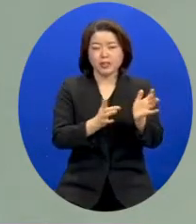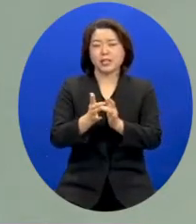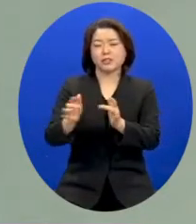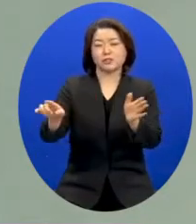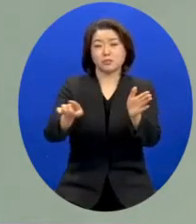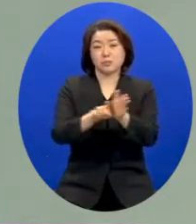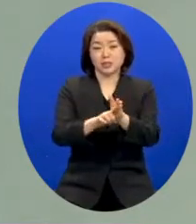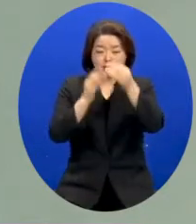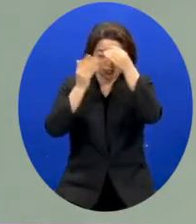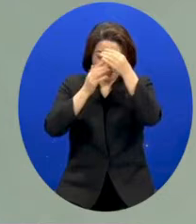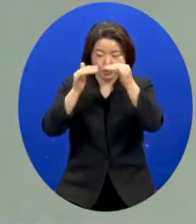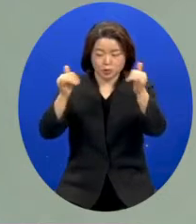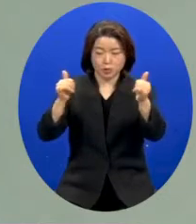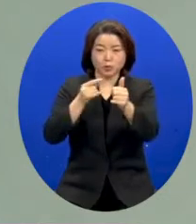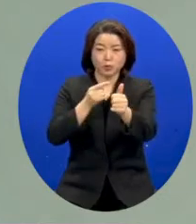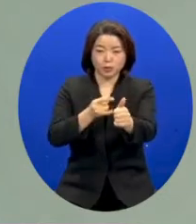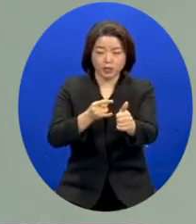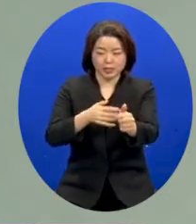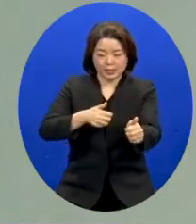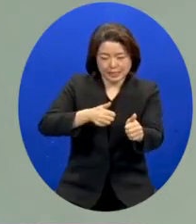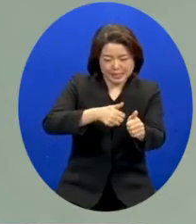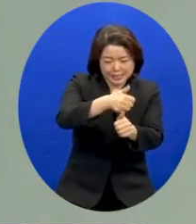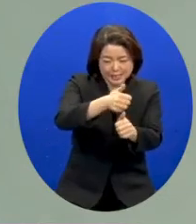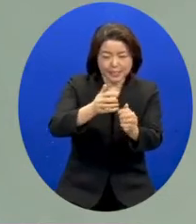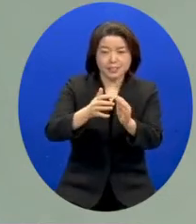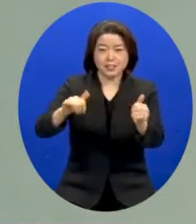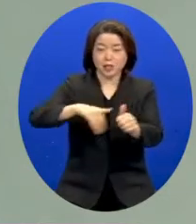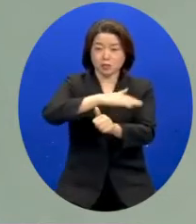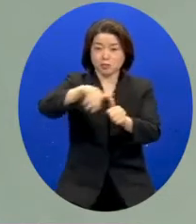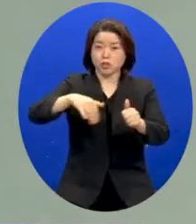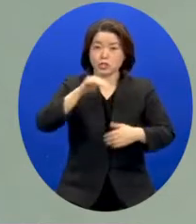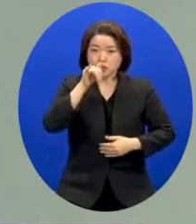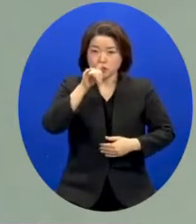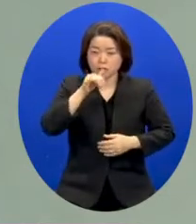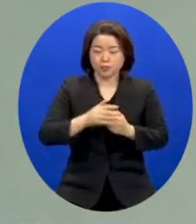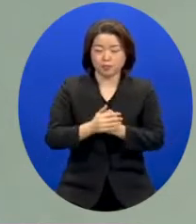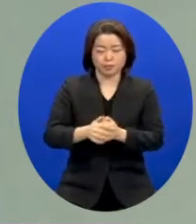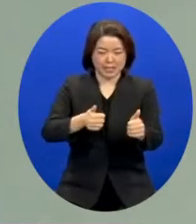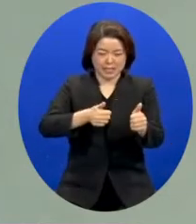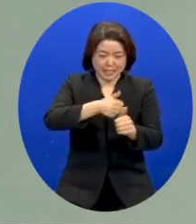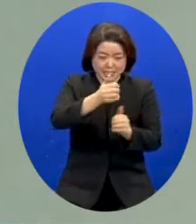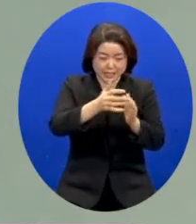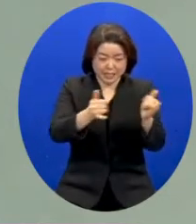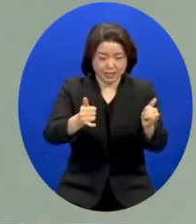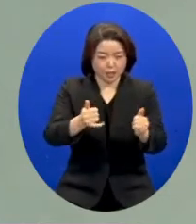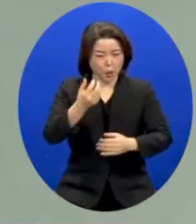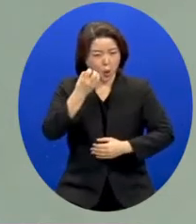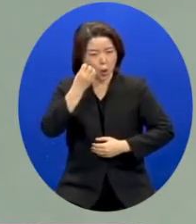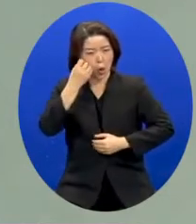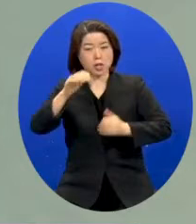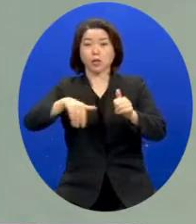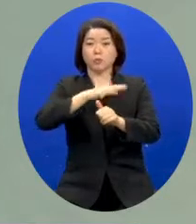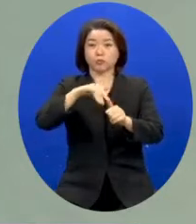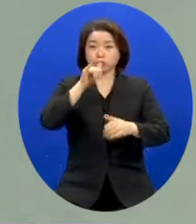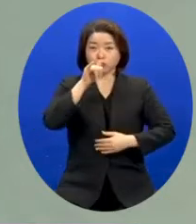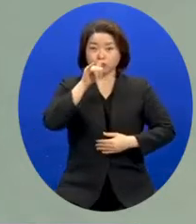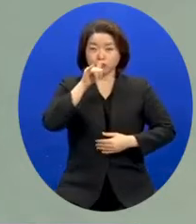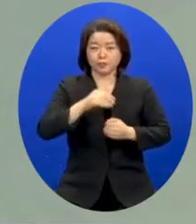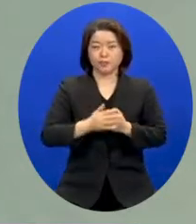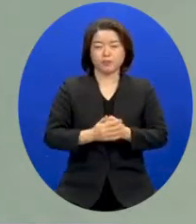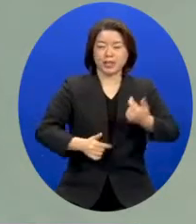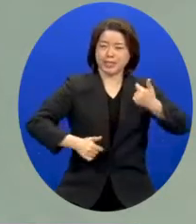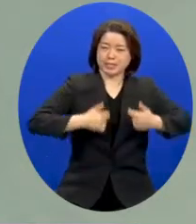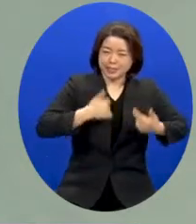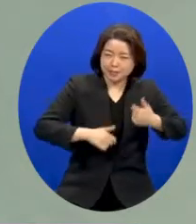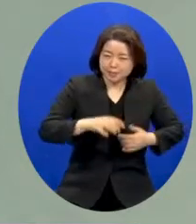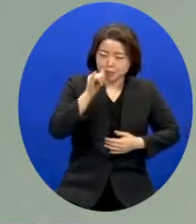성도에게는 이기는 자의 분위기가 있습니다. 이기는 자에게는 독특한 분위기가 있습니다. 기쁨이